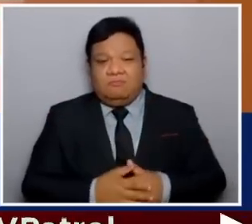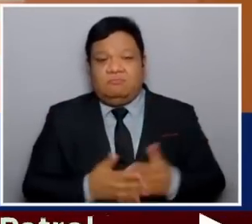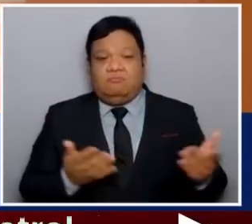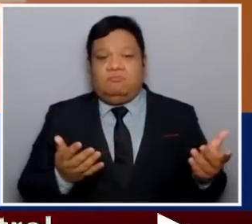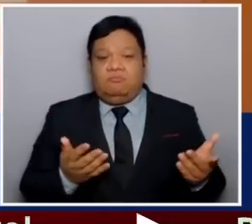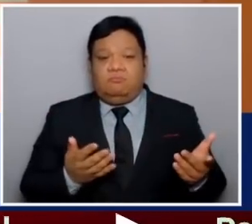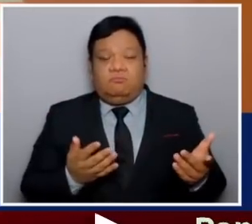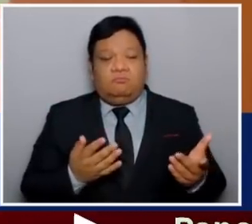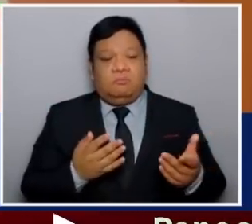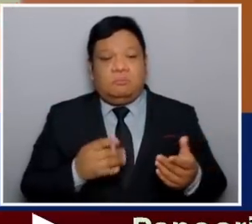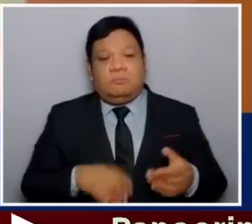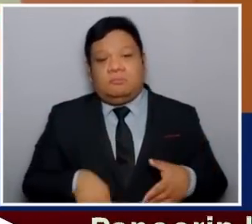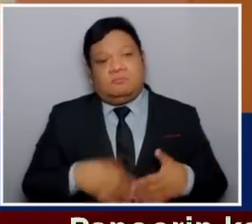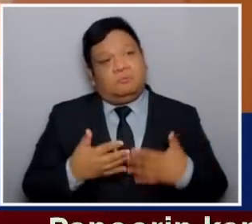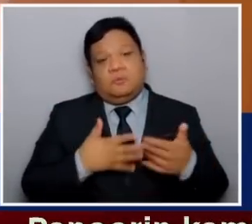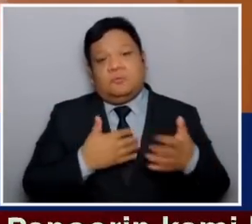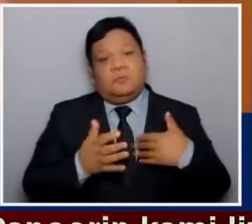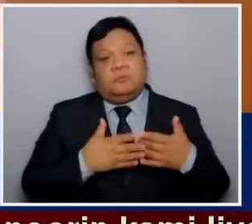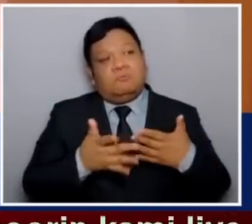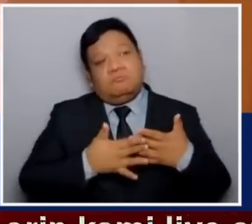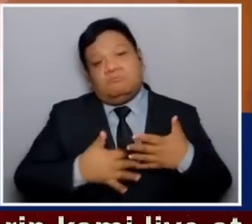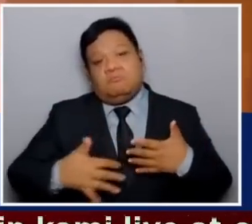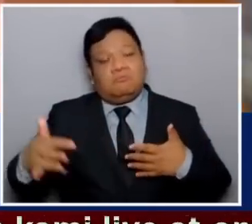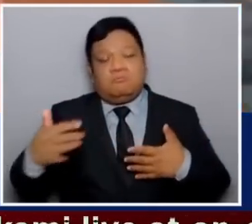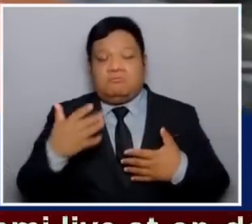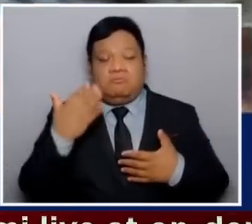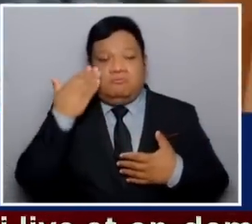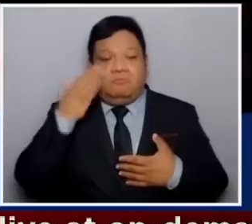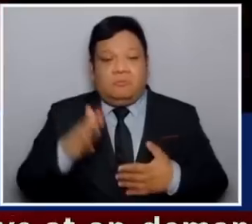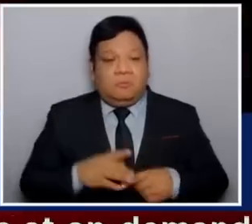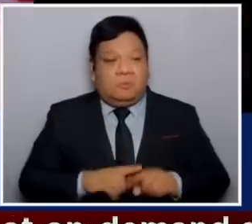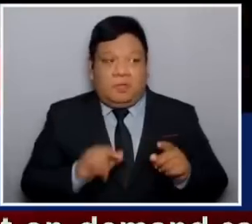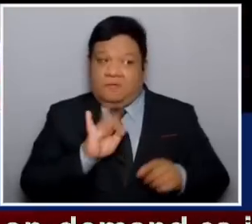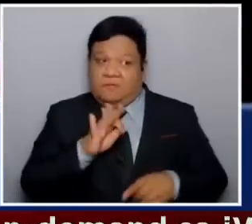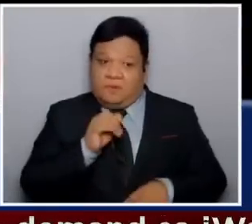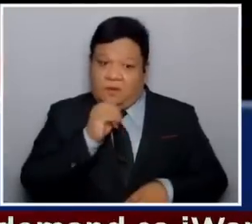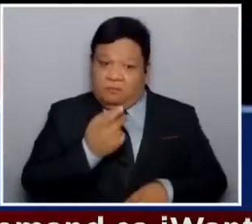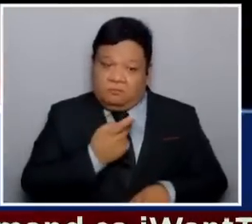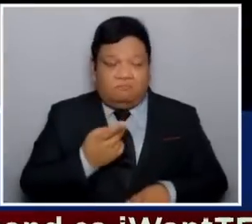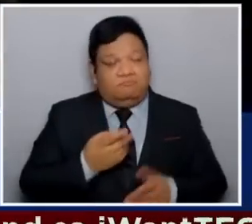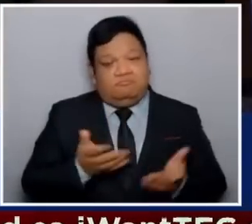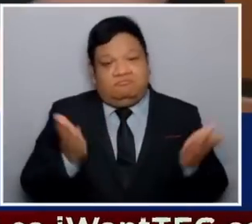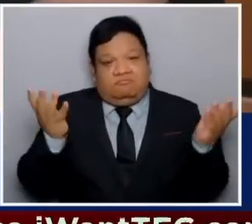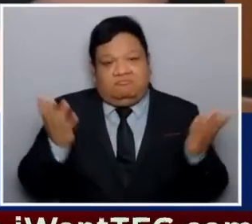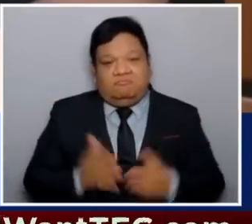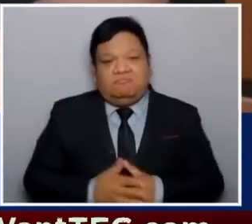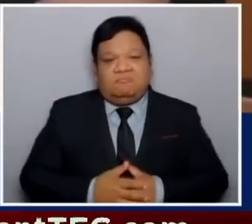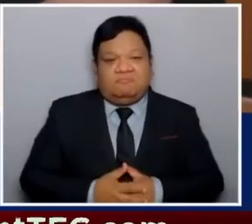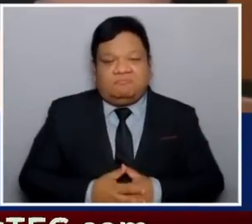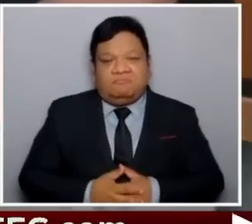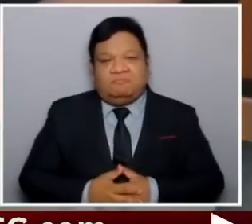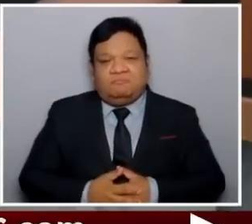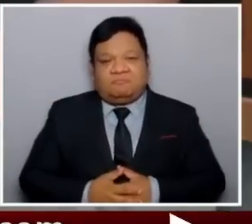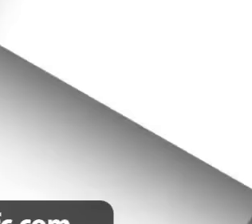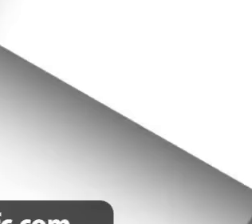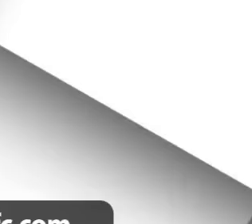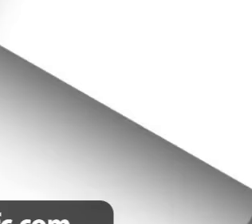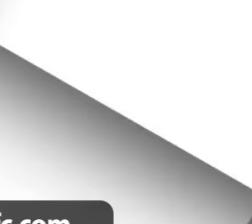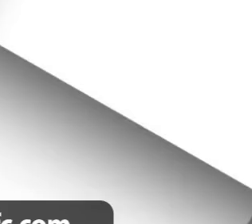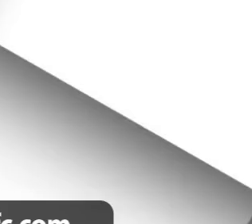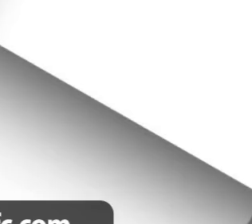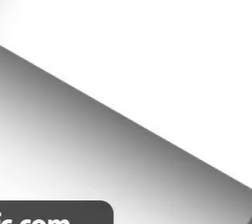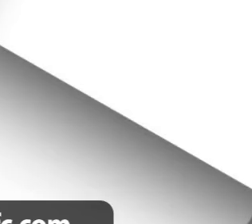whatever will be. So, but no, hindi kami. MJ Felipe, ABS-CBN News.